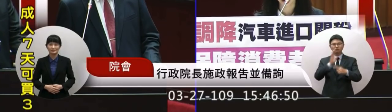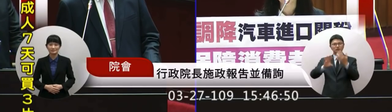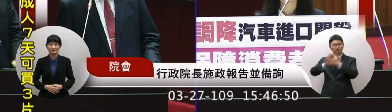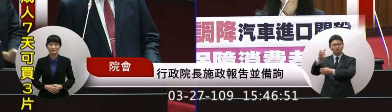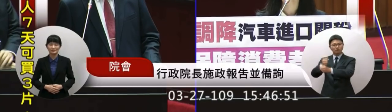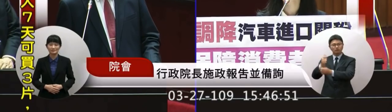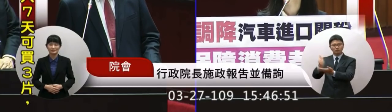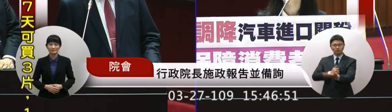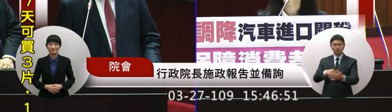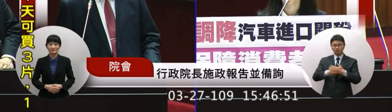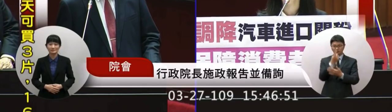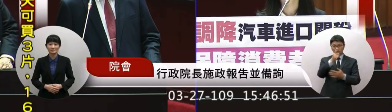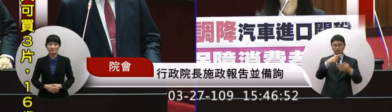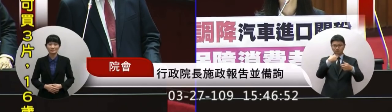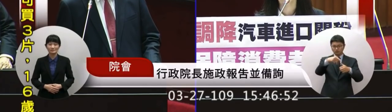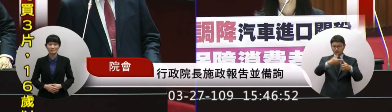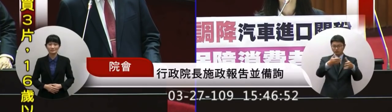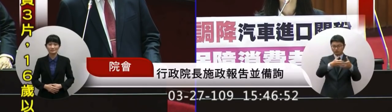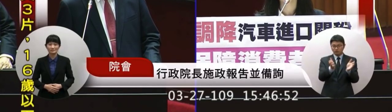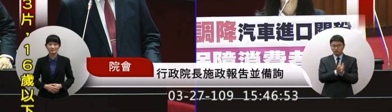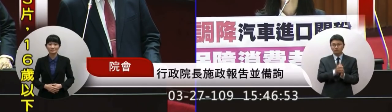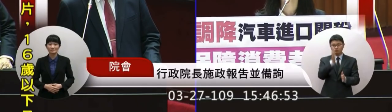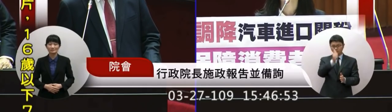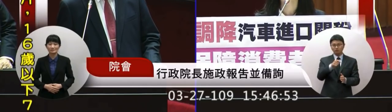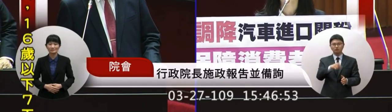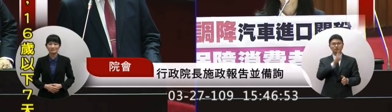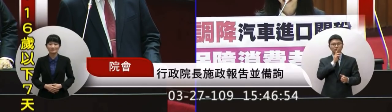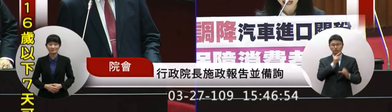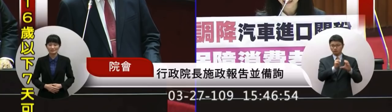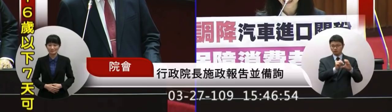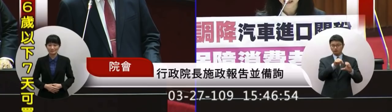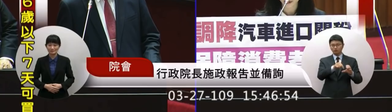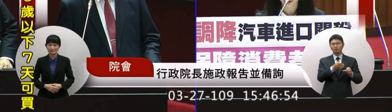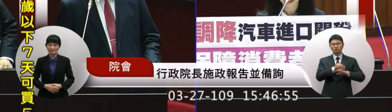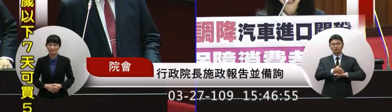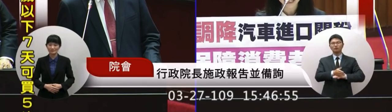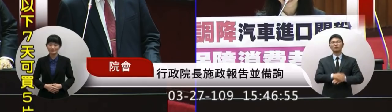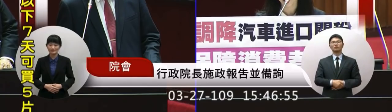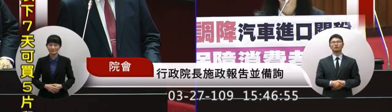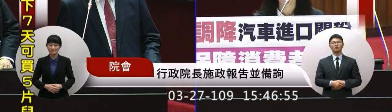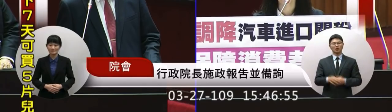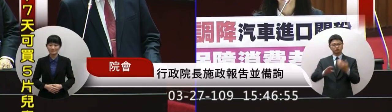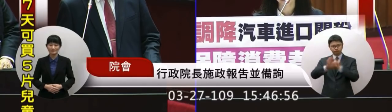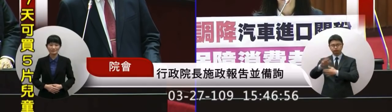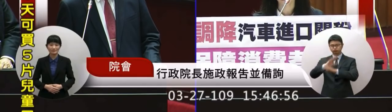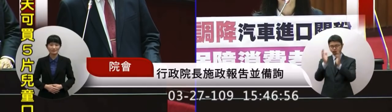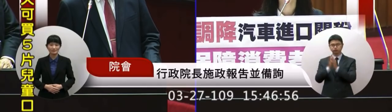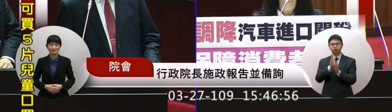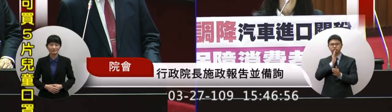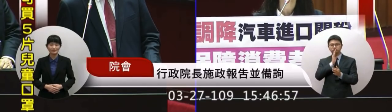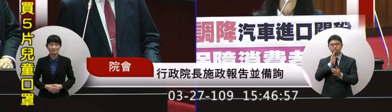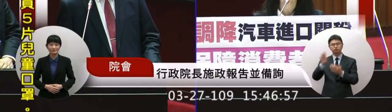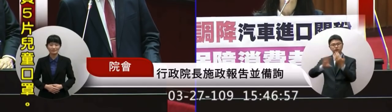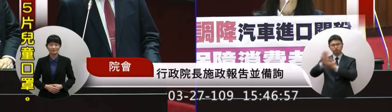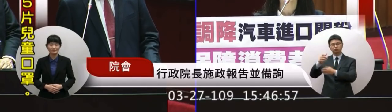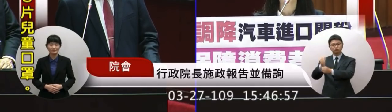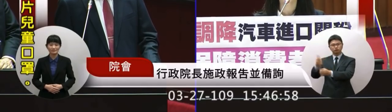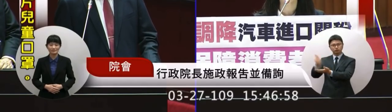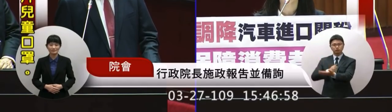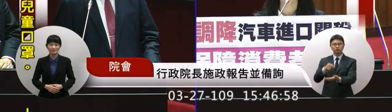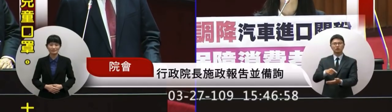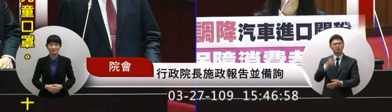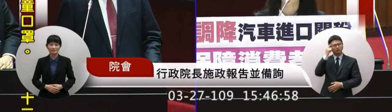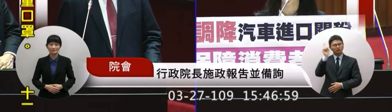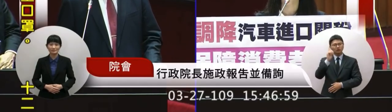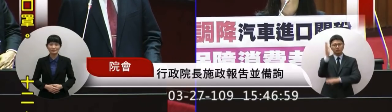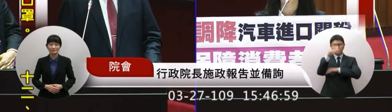进口车，只有一个教育部长他开裕隆的啦。我不知道是不是真的啦，就是他登记是裕隆，但是其他全部都是进口车。所以连我们的